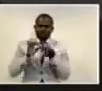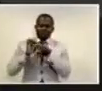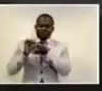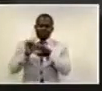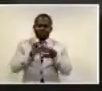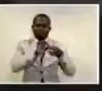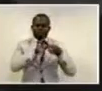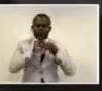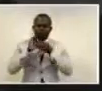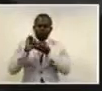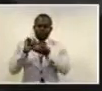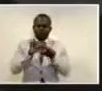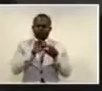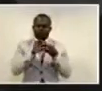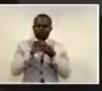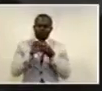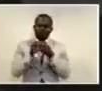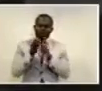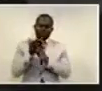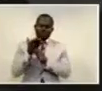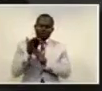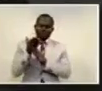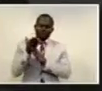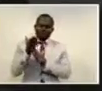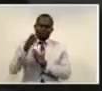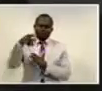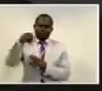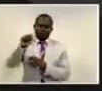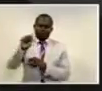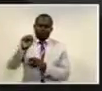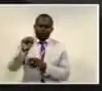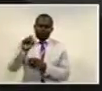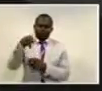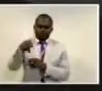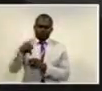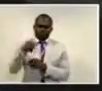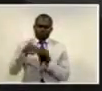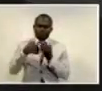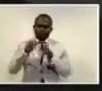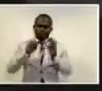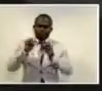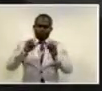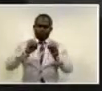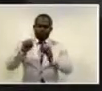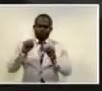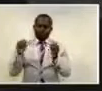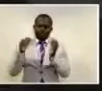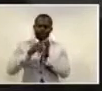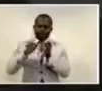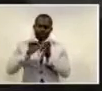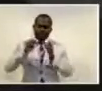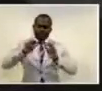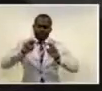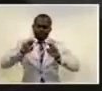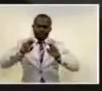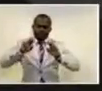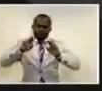tuwufatanyije ni umushinga akicyari waciye muri pasp tumanejinga